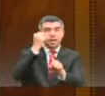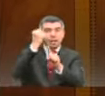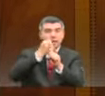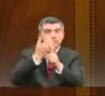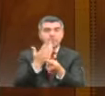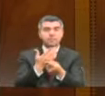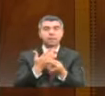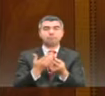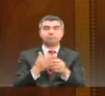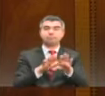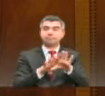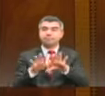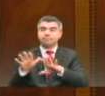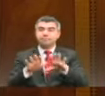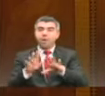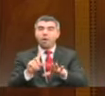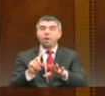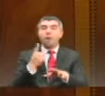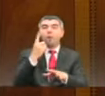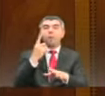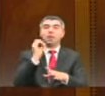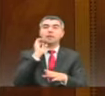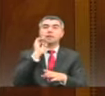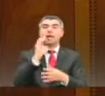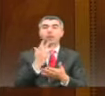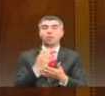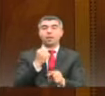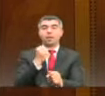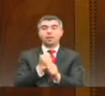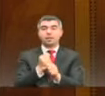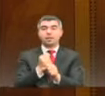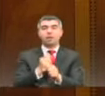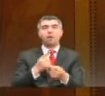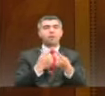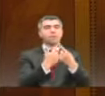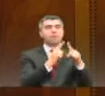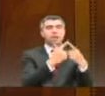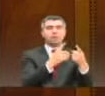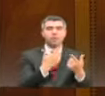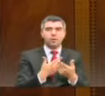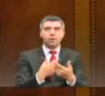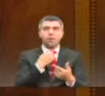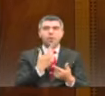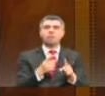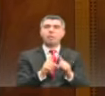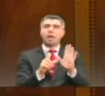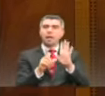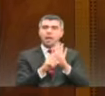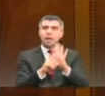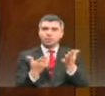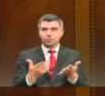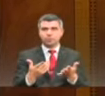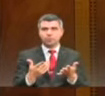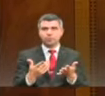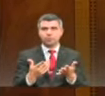وتعتزم جعلها في صلب أولوياتها ومعالجتها في مختلف جوانبها، سواء كانت الجوانب القانونية، سواء كانت